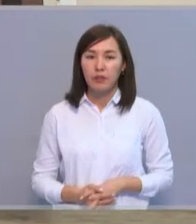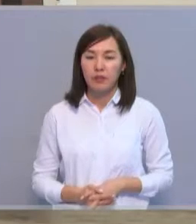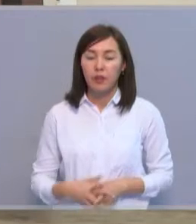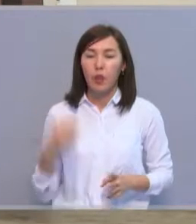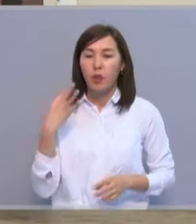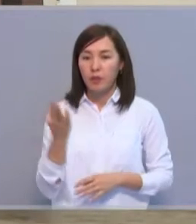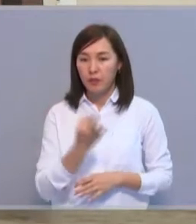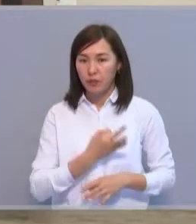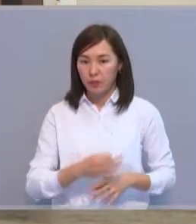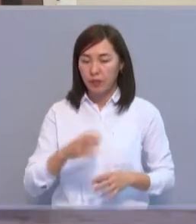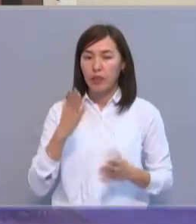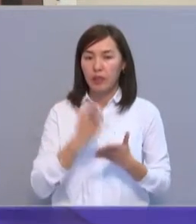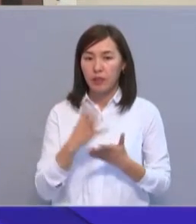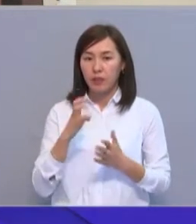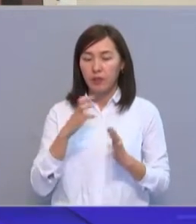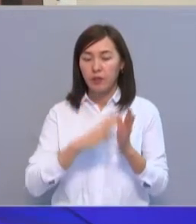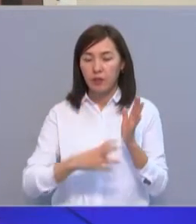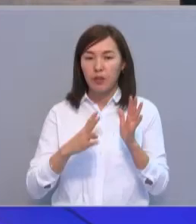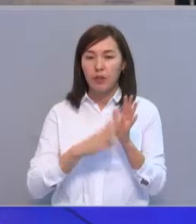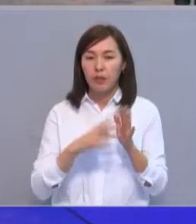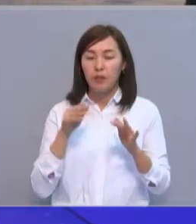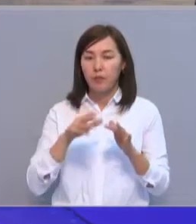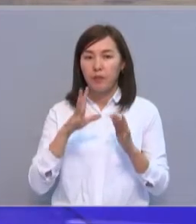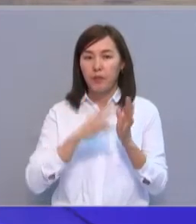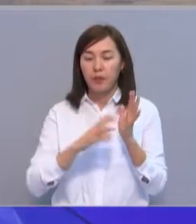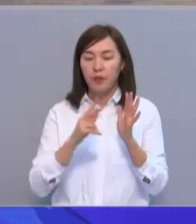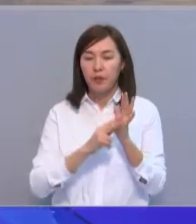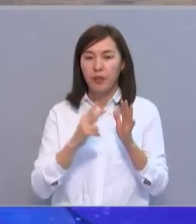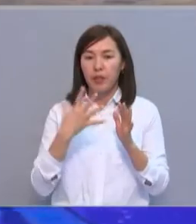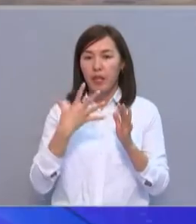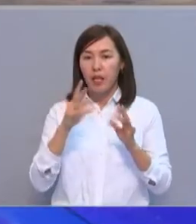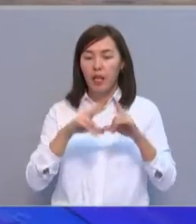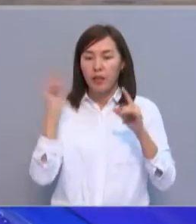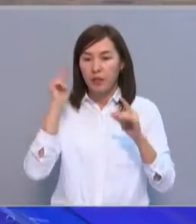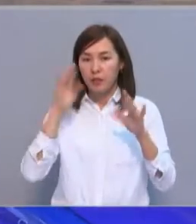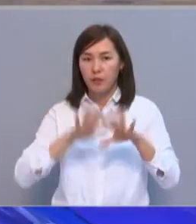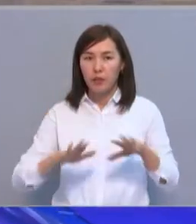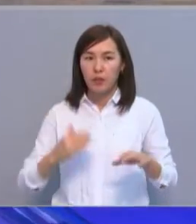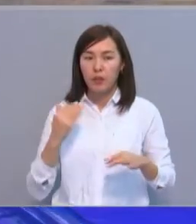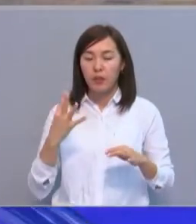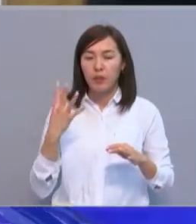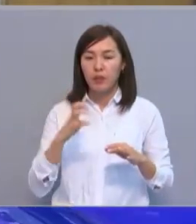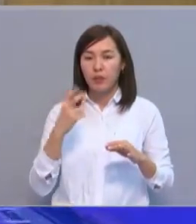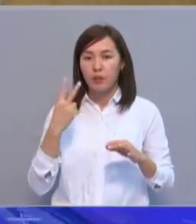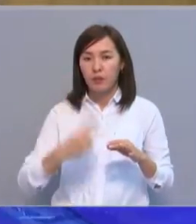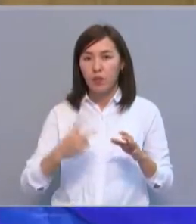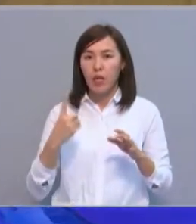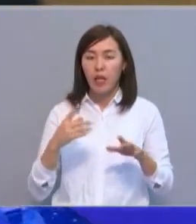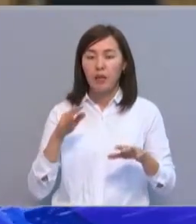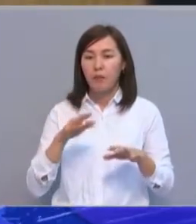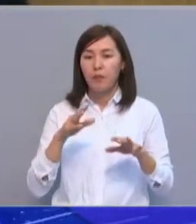В Туркестанской области есть 499 975 учащихся. Из них